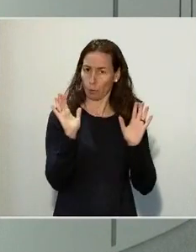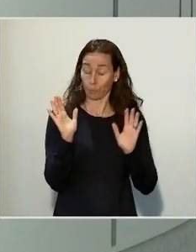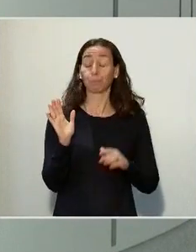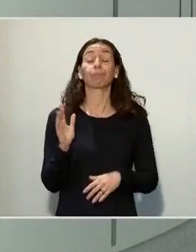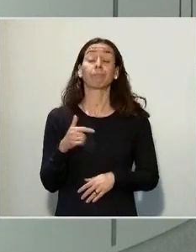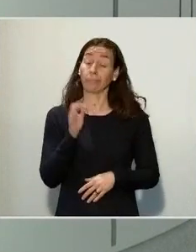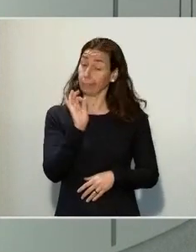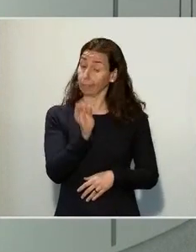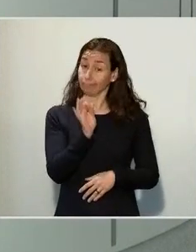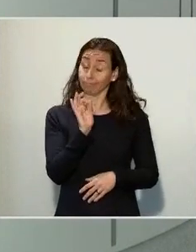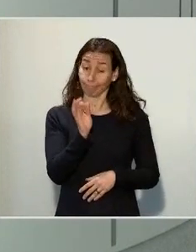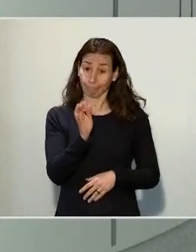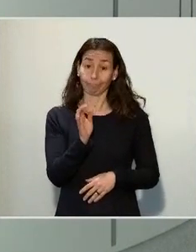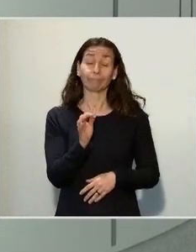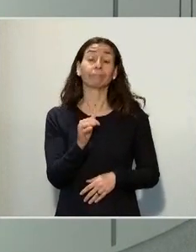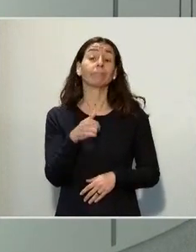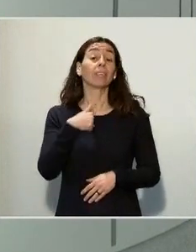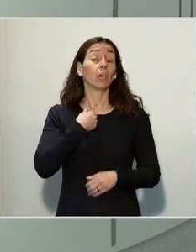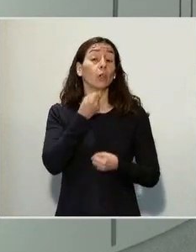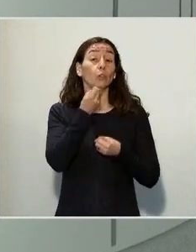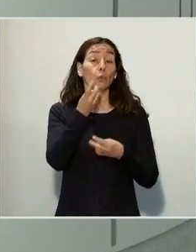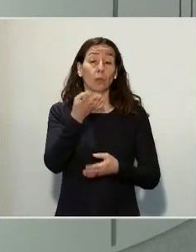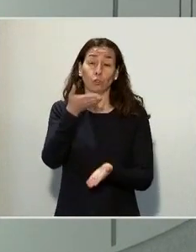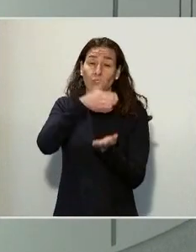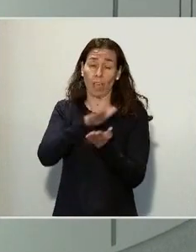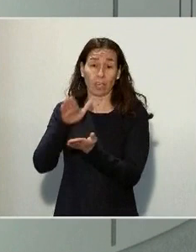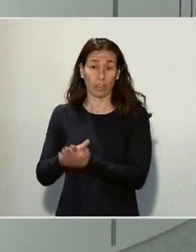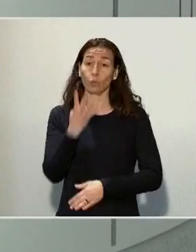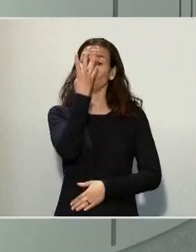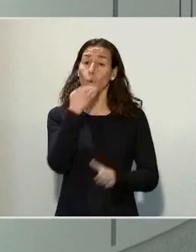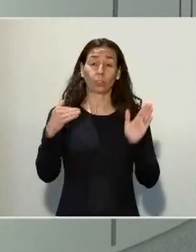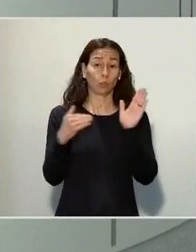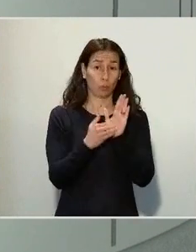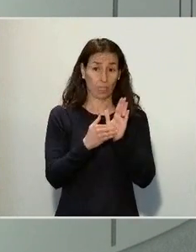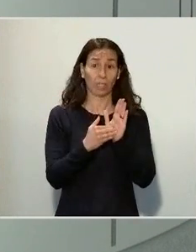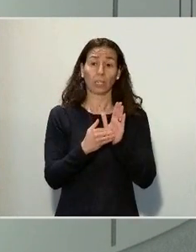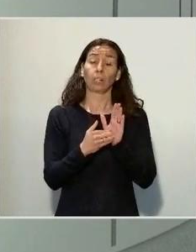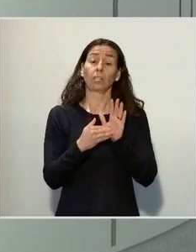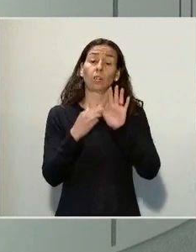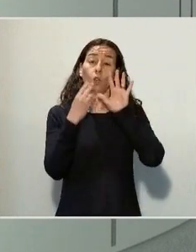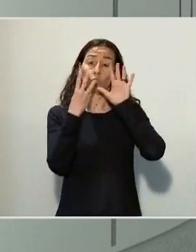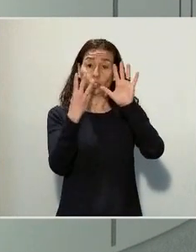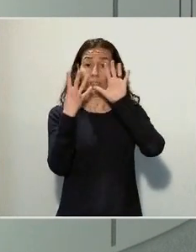Leider ist die Zahl der Todesfälle mit 4.089 höher, als wir uns das wünschen würden.